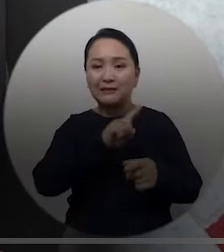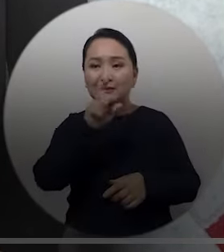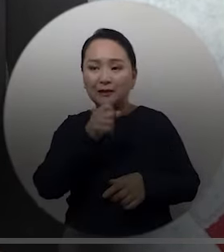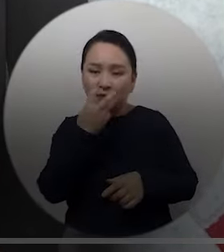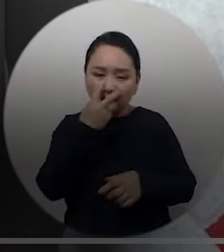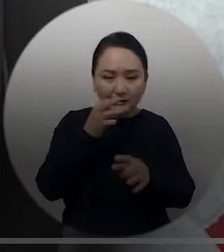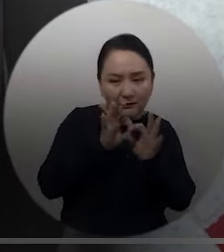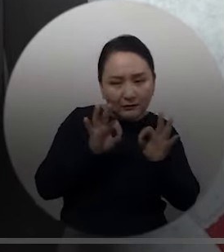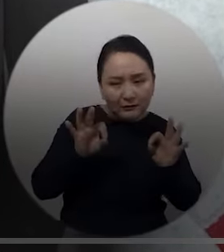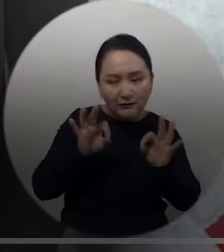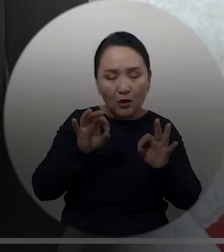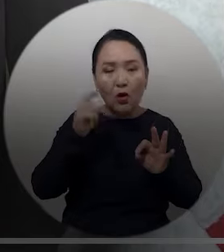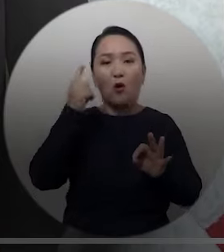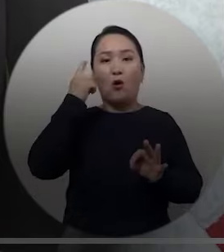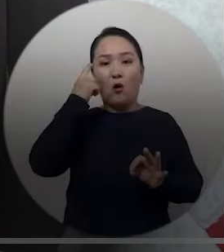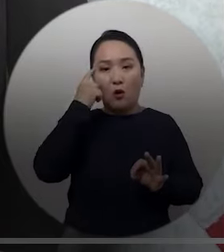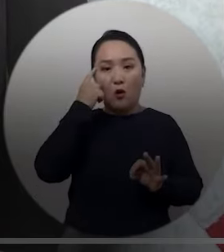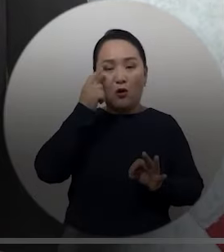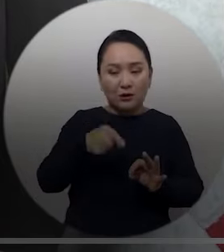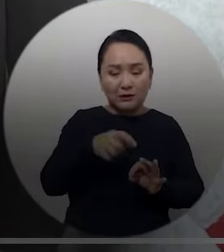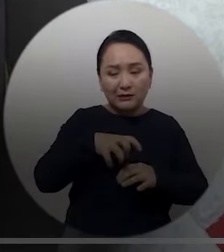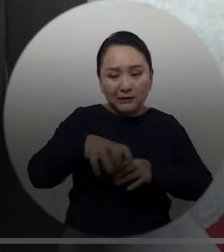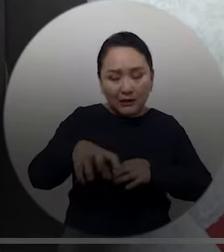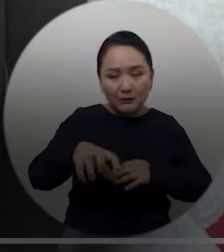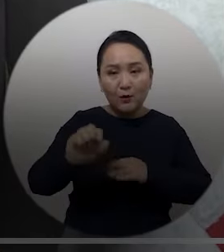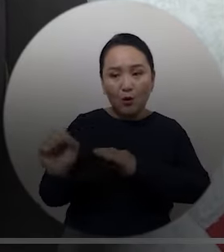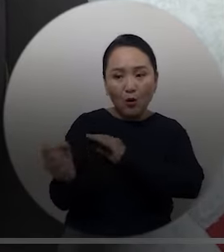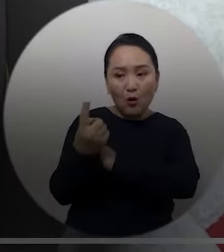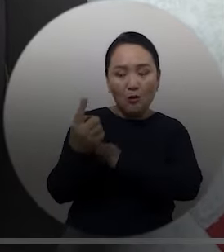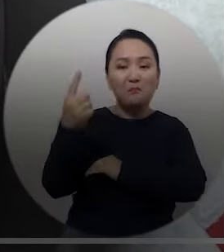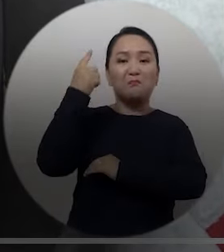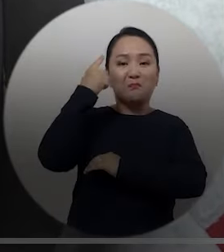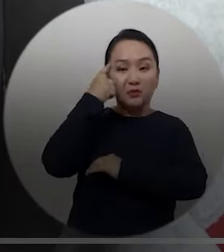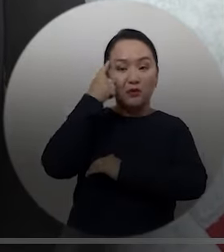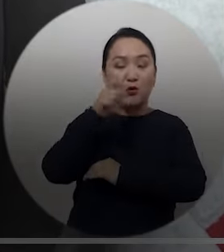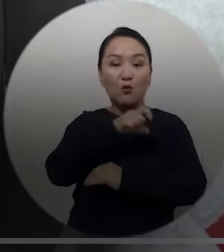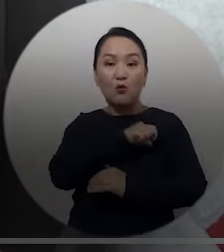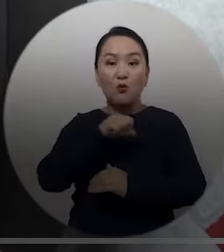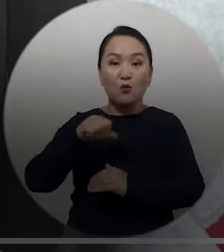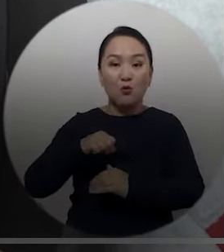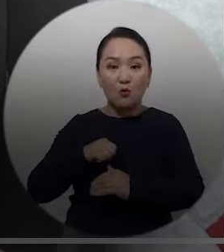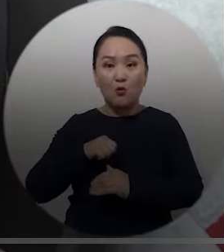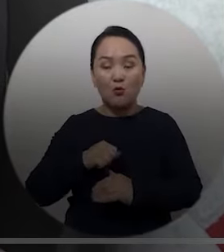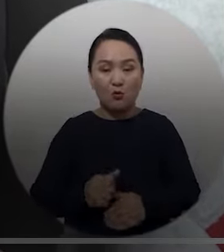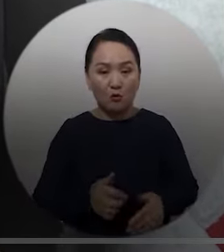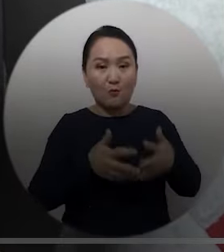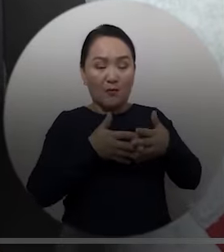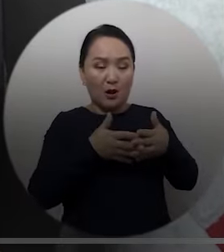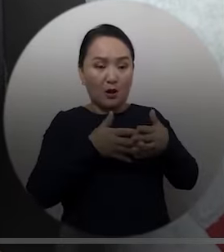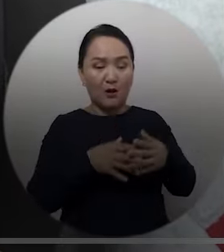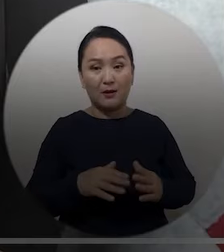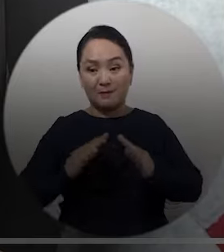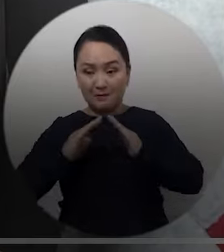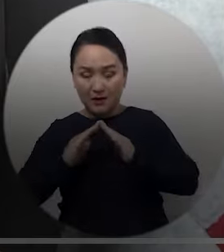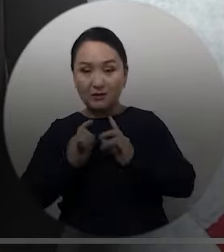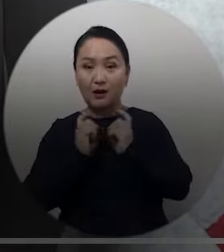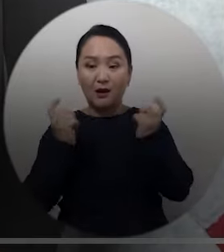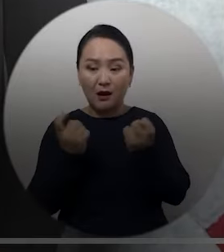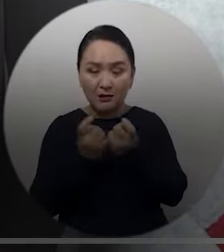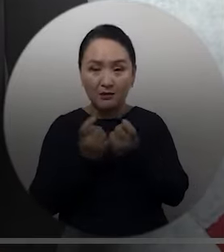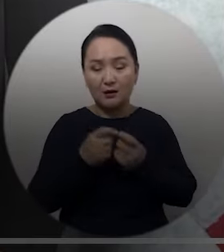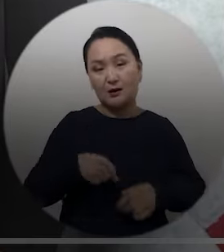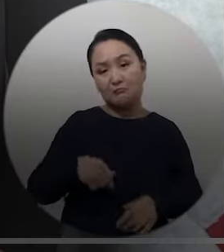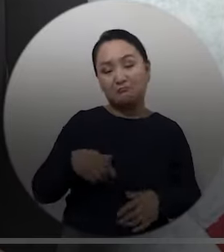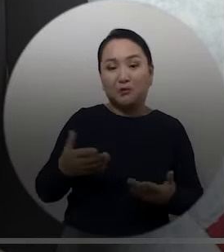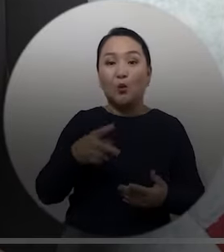ойлгоод дээрэс нь үйл хөдлөл хөрөнгийнхаа салбарын онцлогуудыг мэдснээрээ тэр хүн өөрийн гэсэн үйл хөдлөл хөрөнгийн агентийг байгуулж